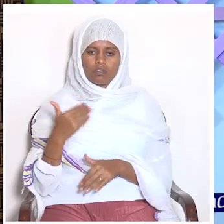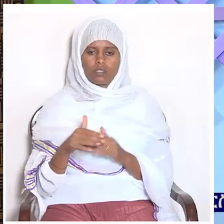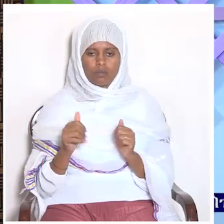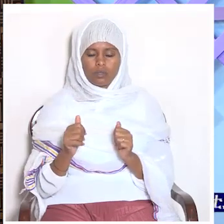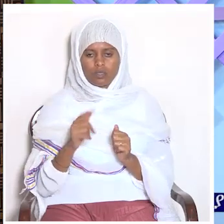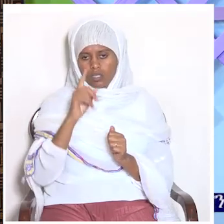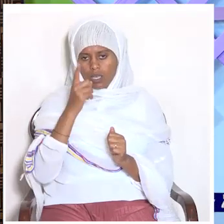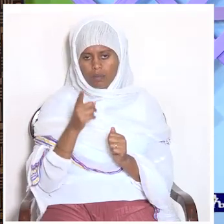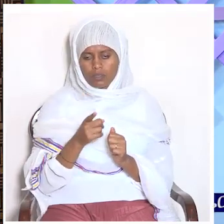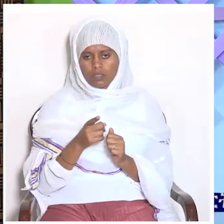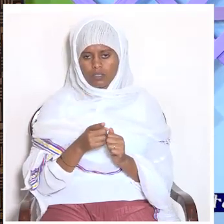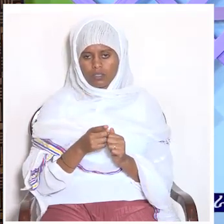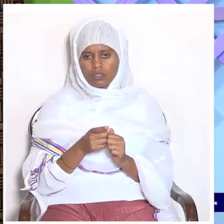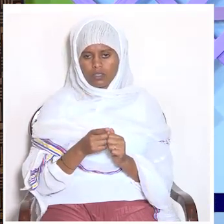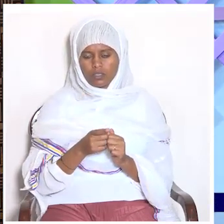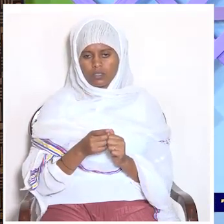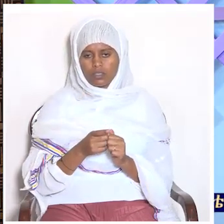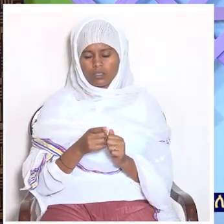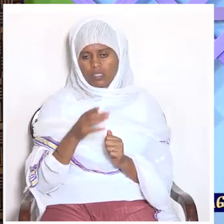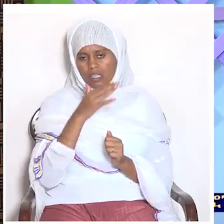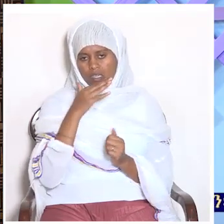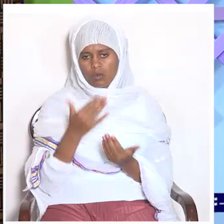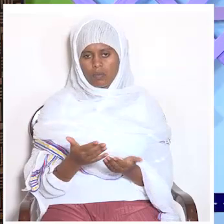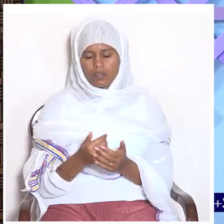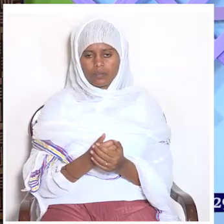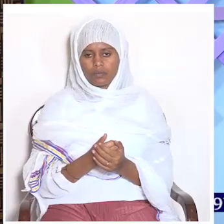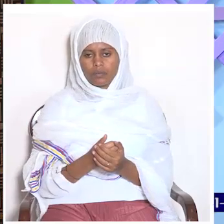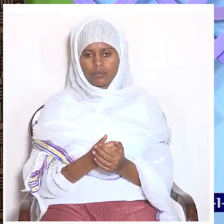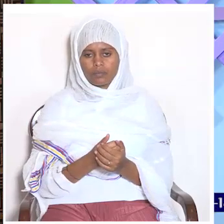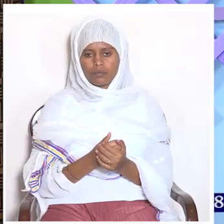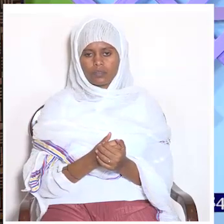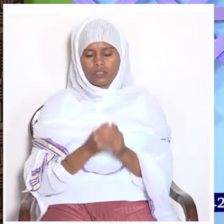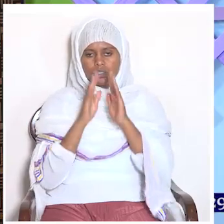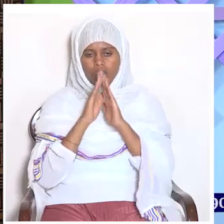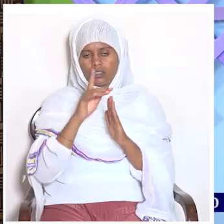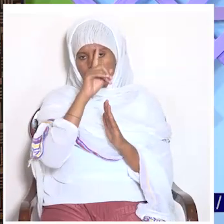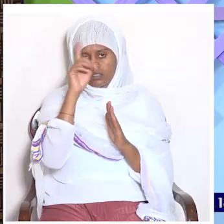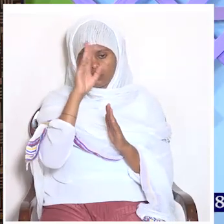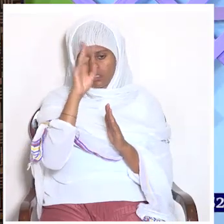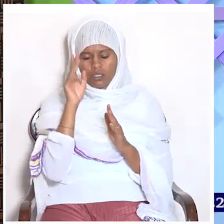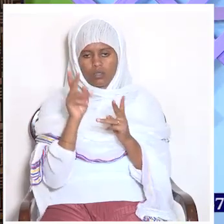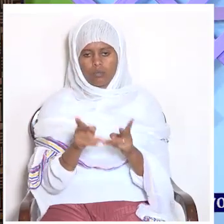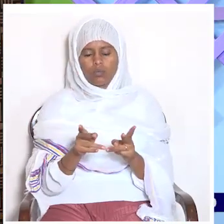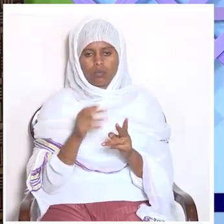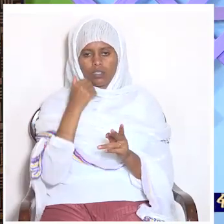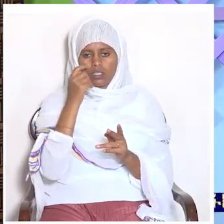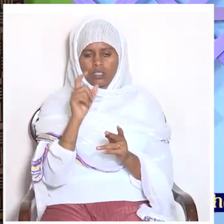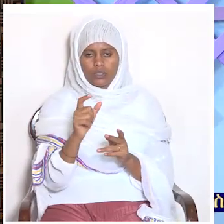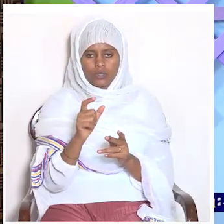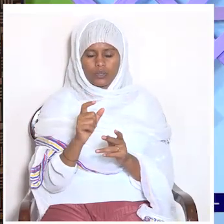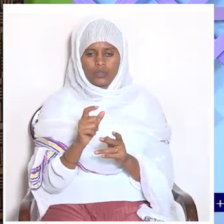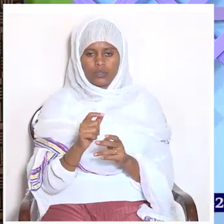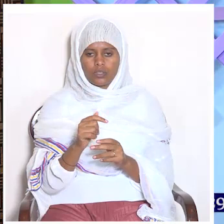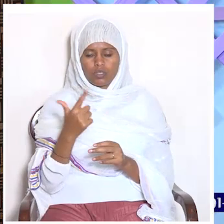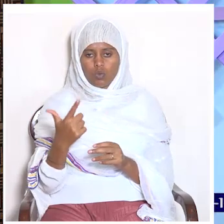ተኣምራት ይፍፀም ነበረ። ንኣብነት ዝኣክል ግን እዚ ክኣኽለና እዩ። ለዚ ቅድስቲ ድንግል በዚ